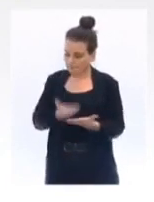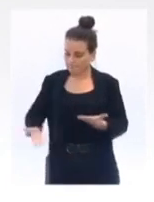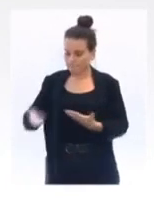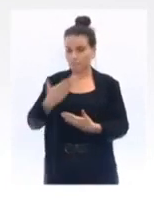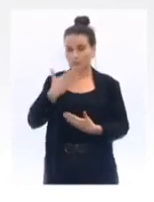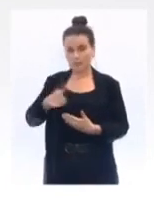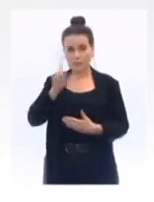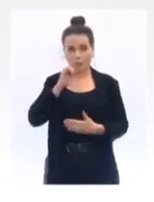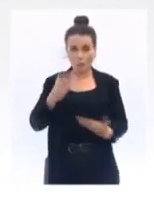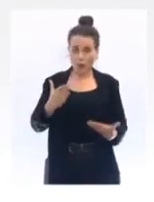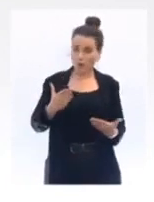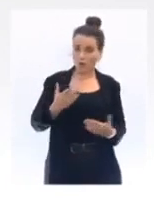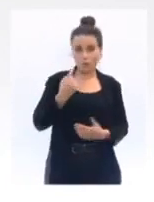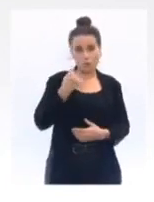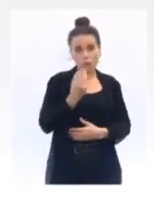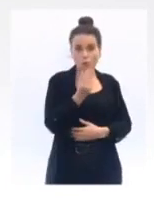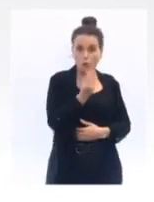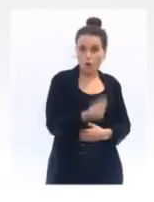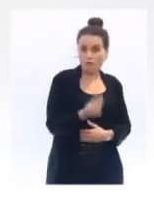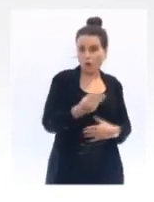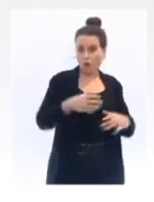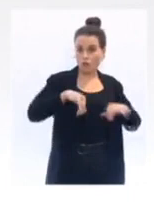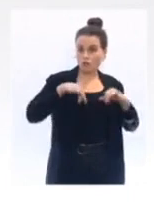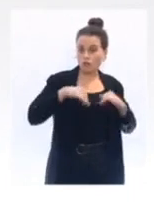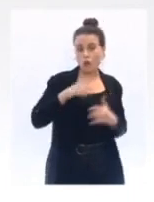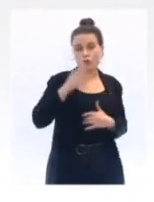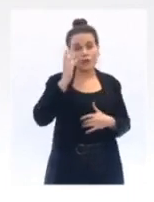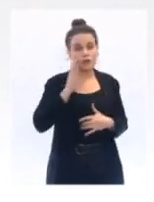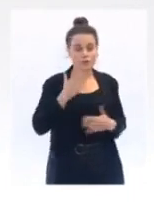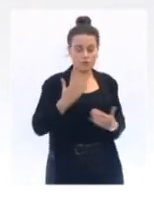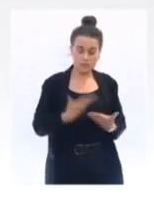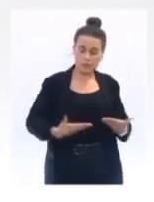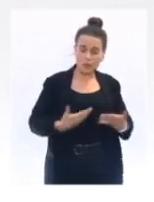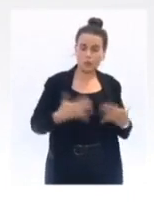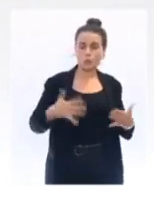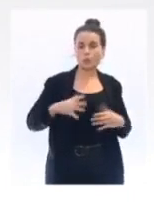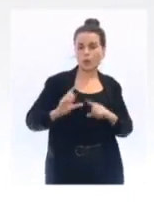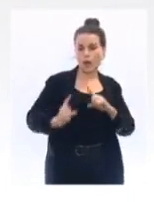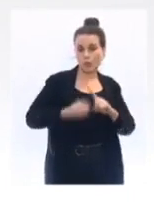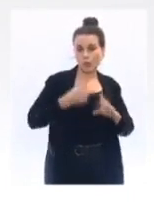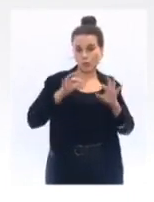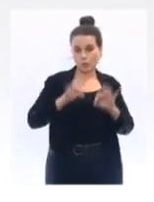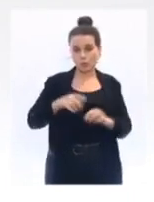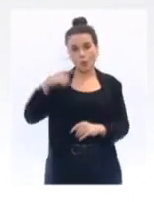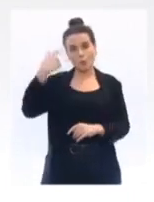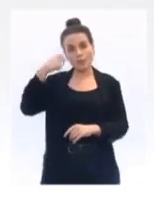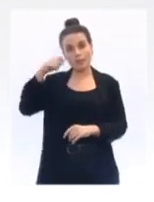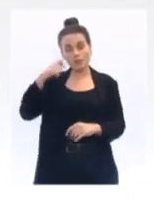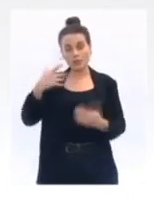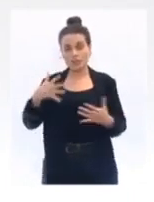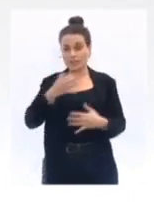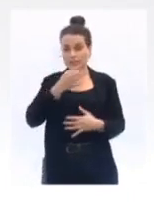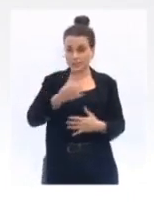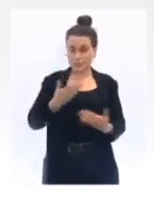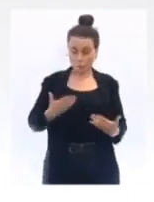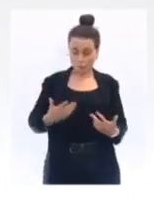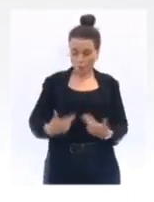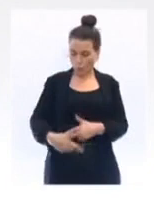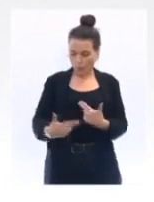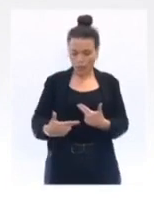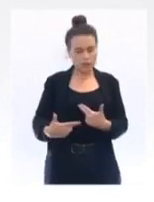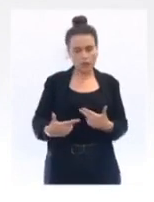de vie du pays. Je vous remercie. Merci, monsieur le ministre. Pour les universités et établissements d'enseignement supérieur,